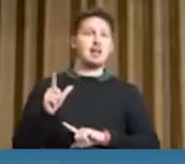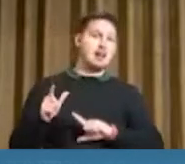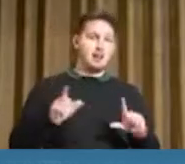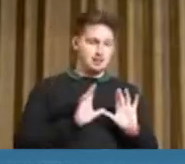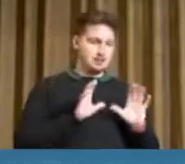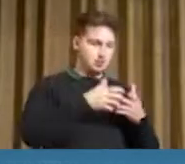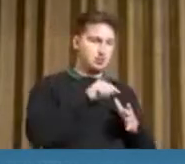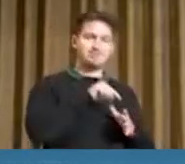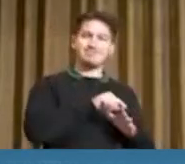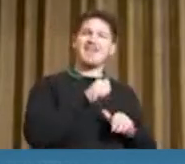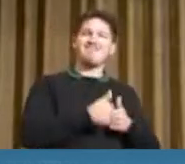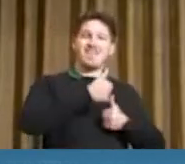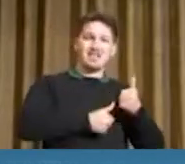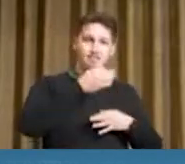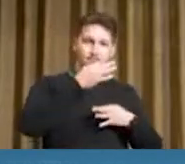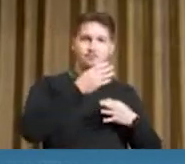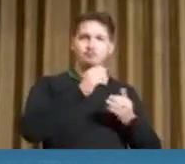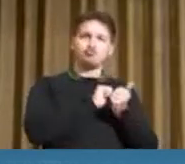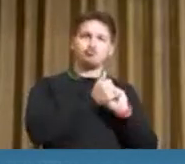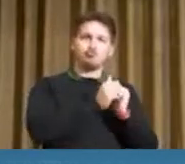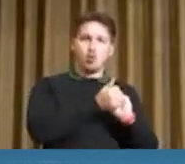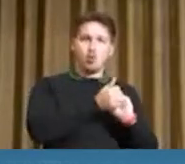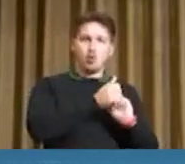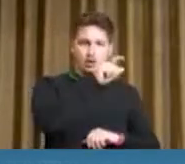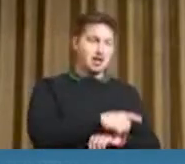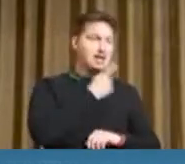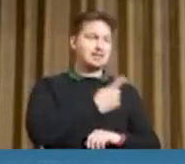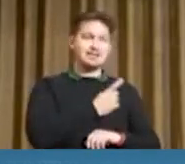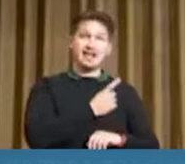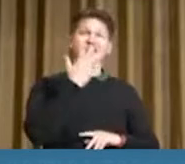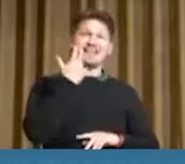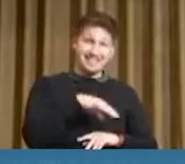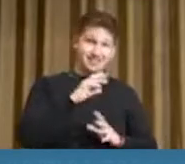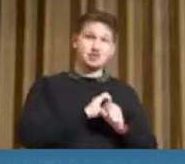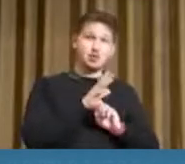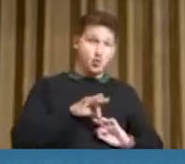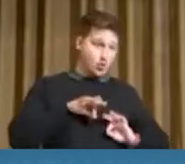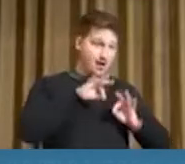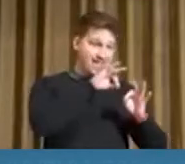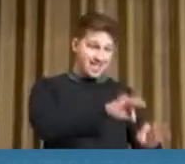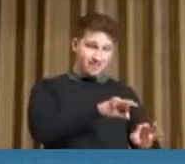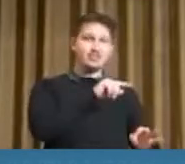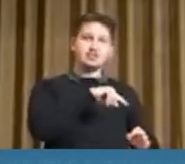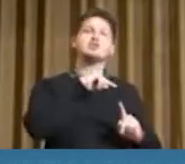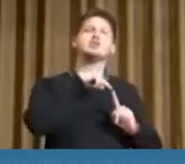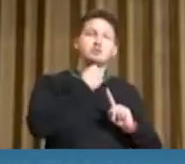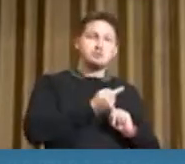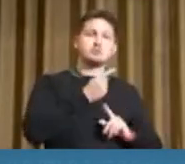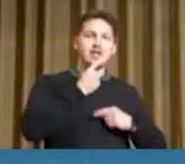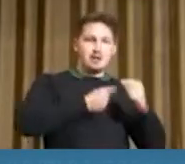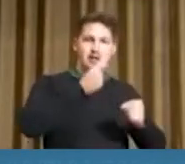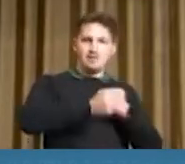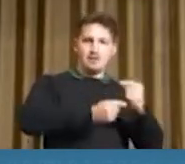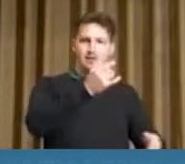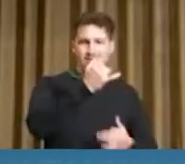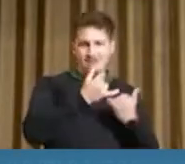sind Wettkampfsportler mit Zustand nach einer SARS-CoV-2-Infektion. Und zwar sind das nicht nur Kaderathleten, sondern da